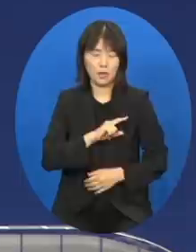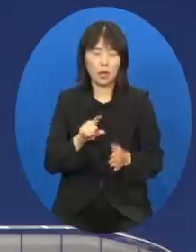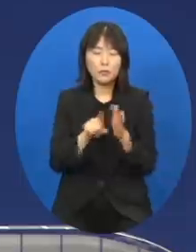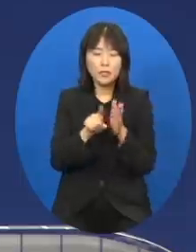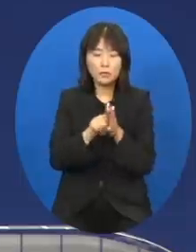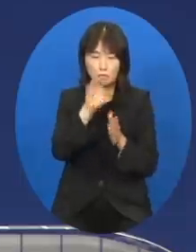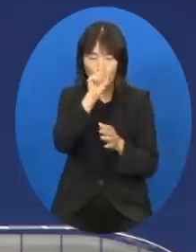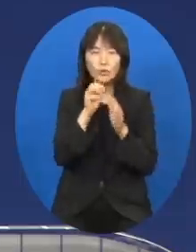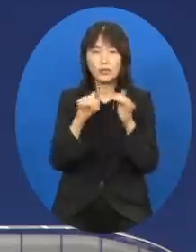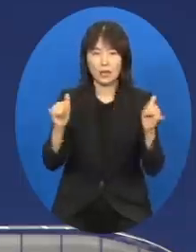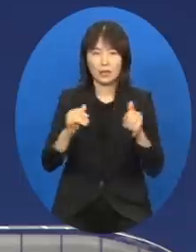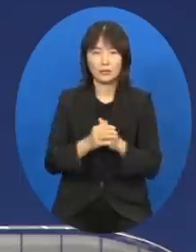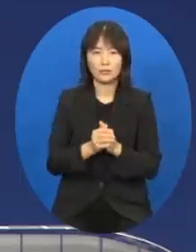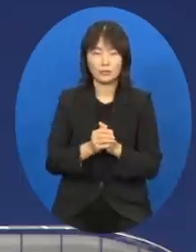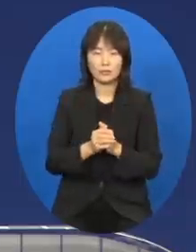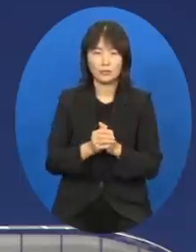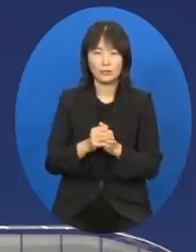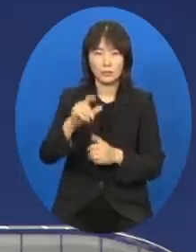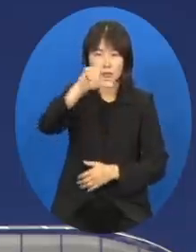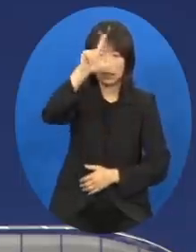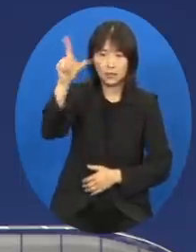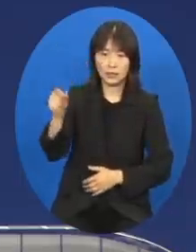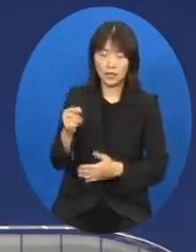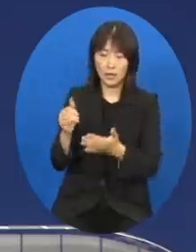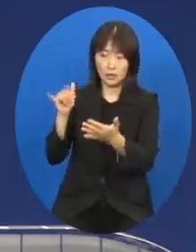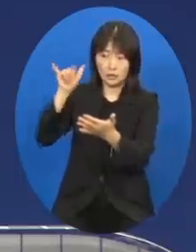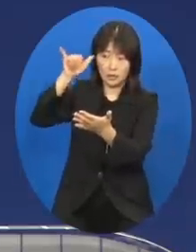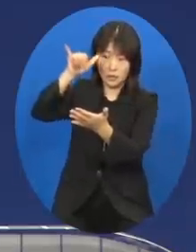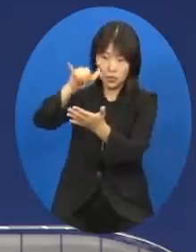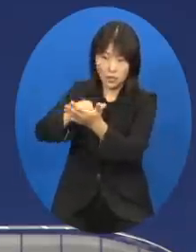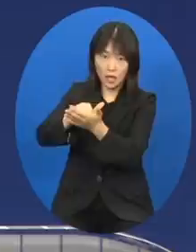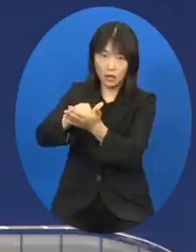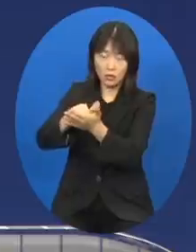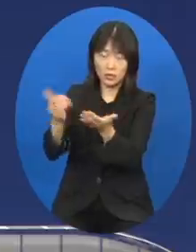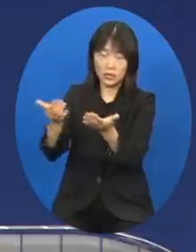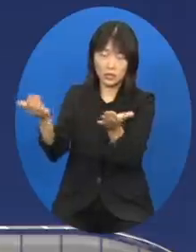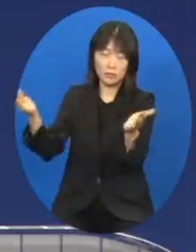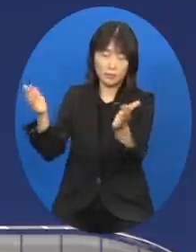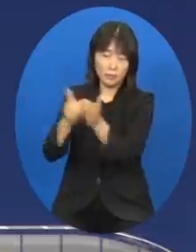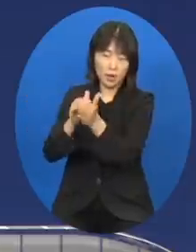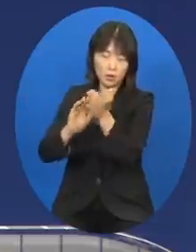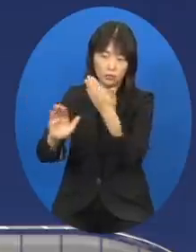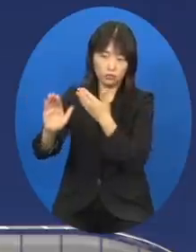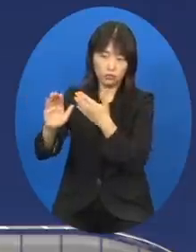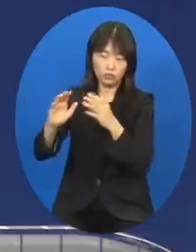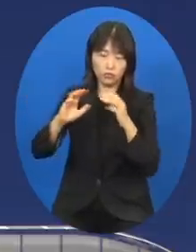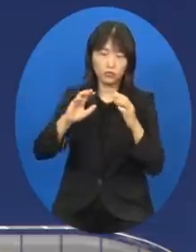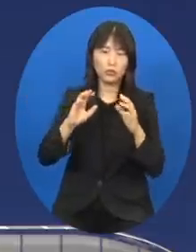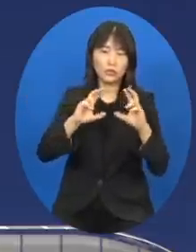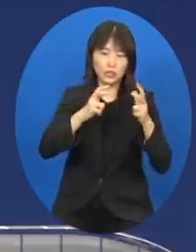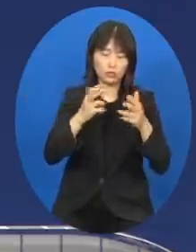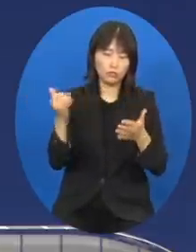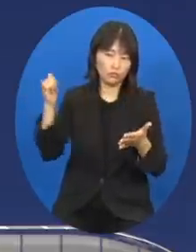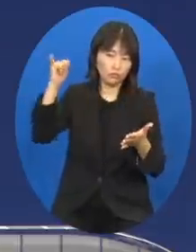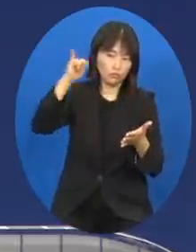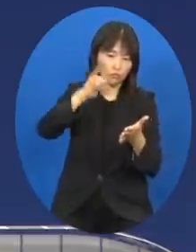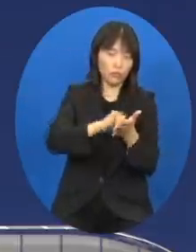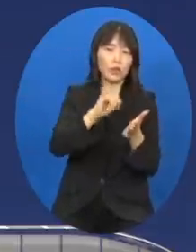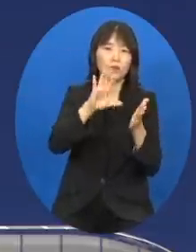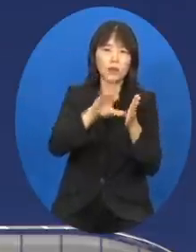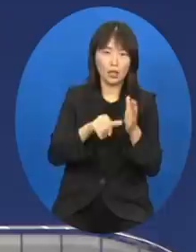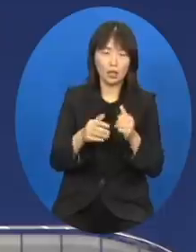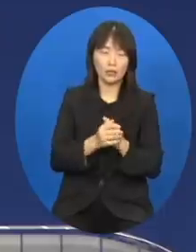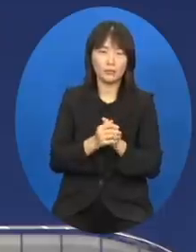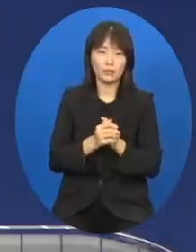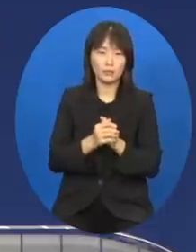그분이 달에 착륙을 하고 임무를 마치고 이제 지구를 귀환을 할 때 그 우주선에 있는